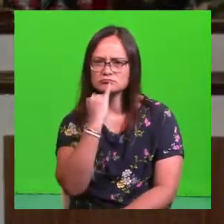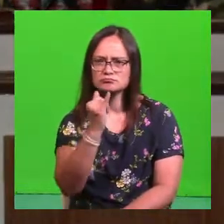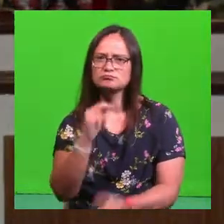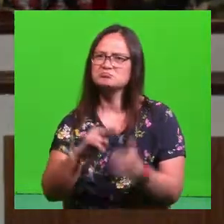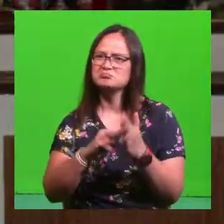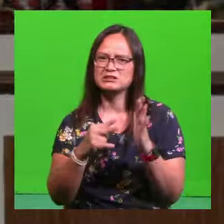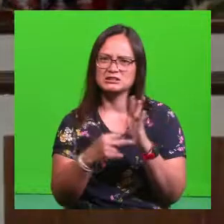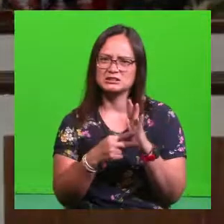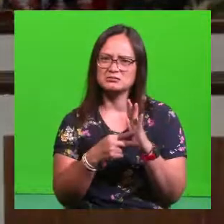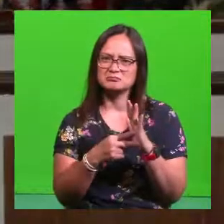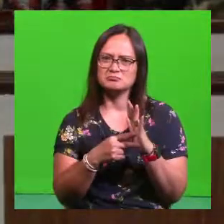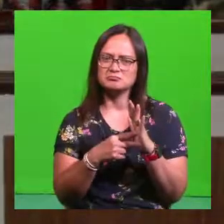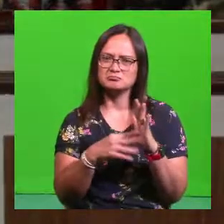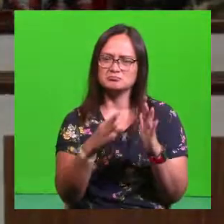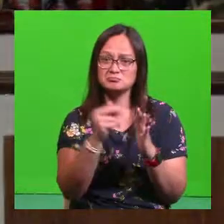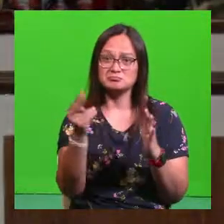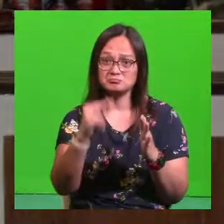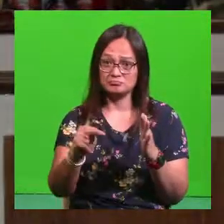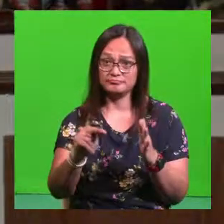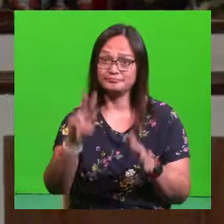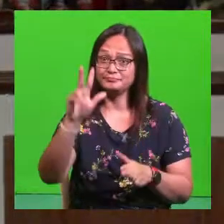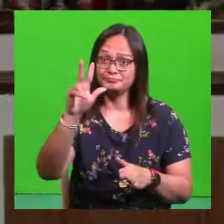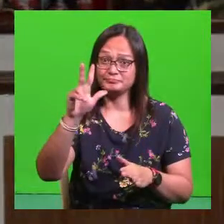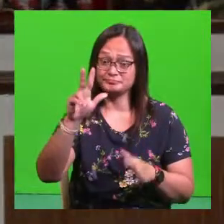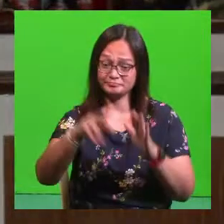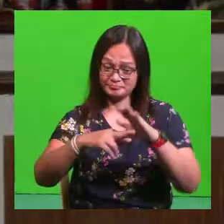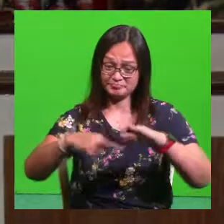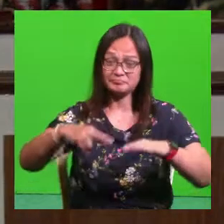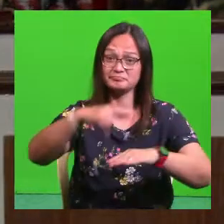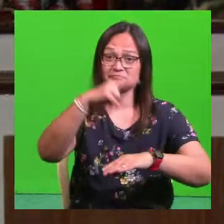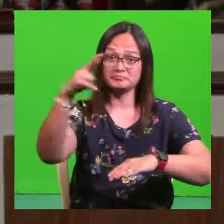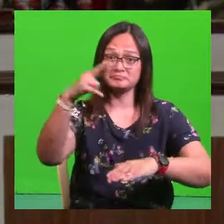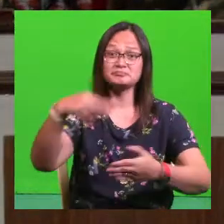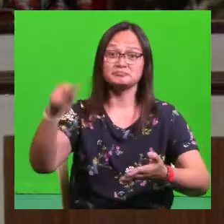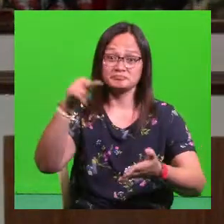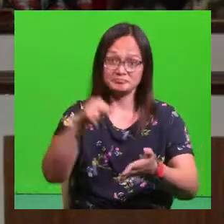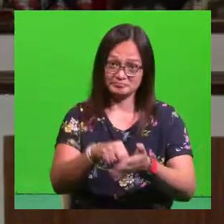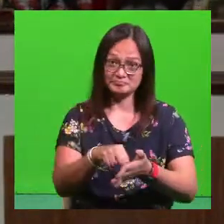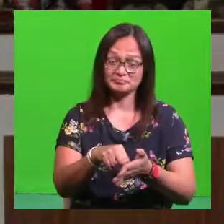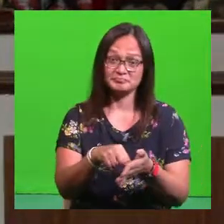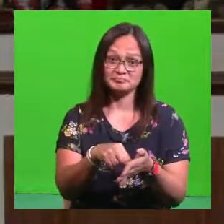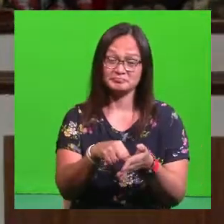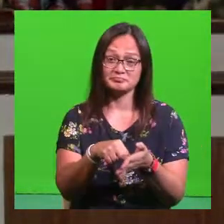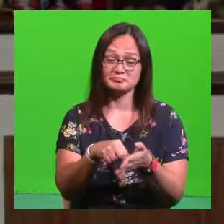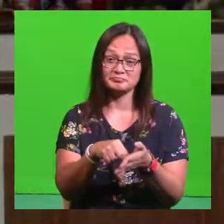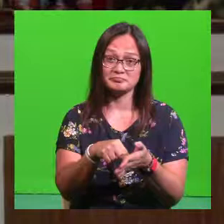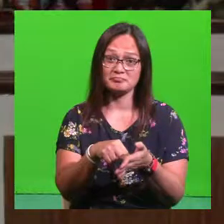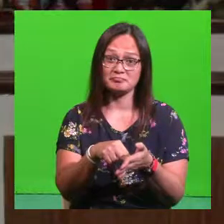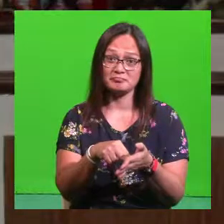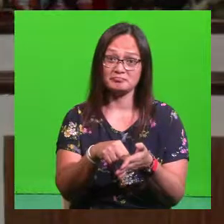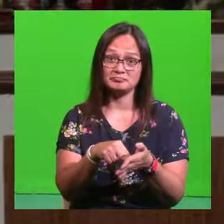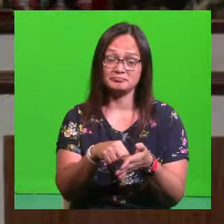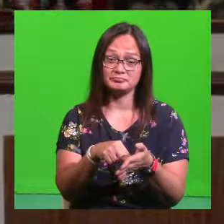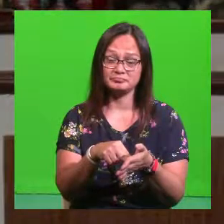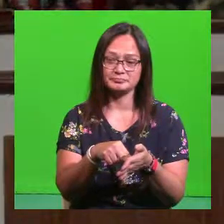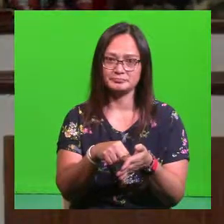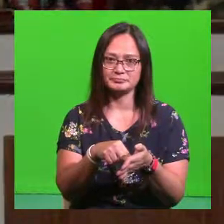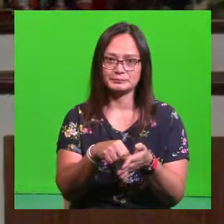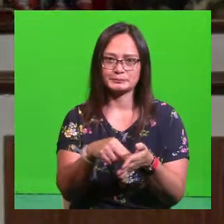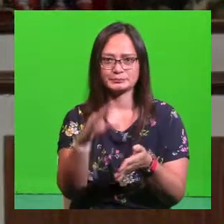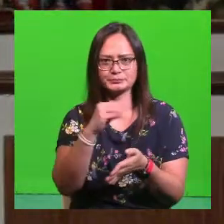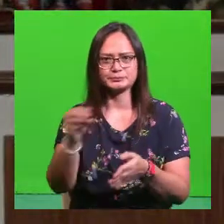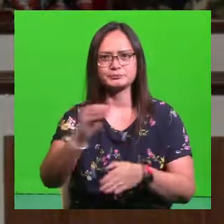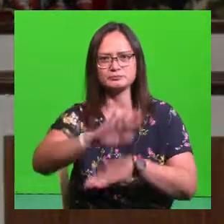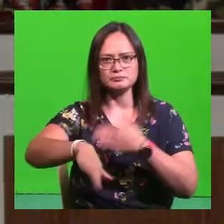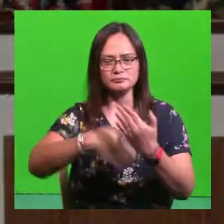again. Okay? Siya'y muling nabuhay. And the whole world celebrates his